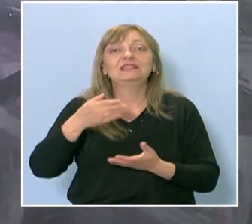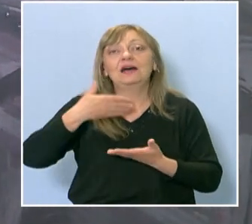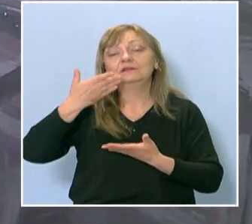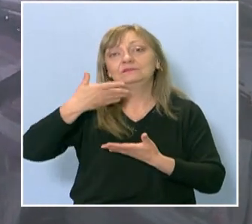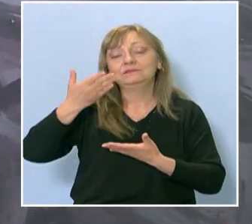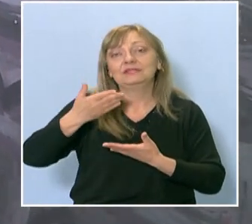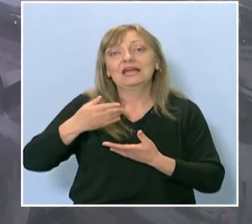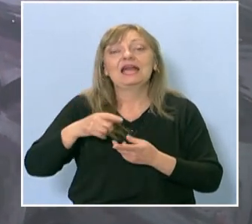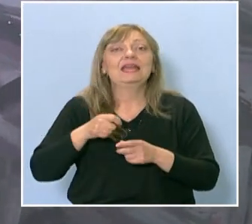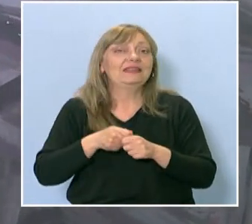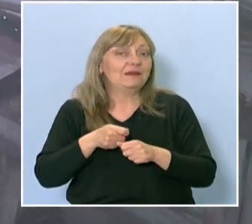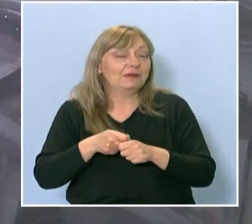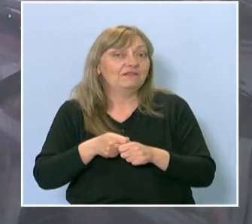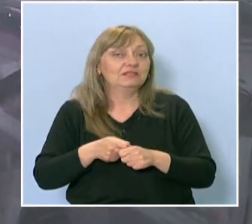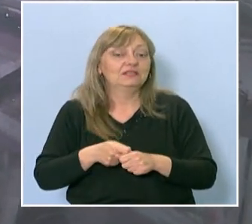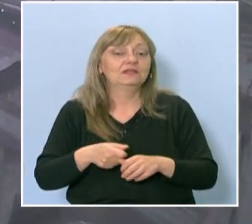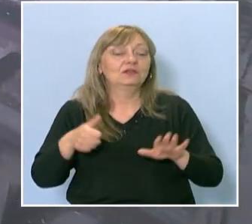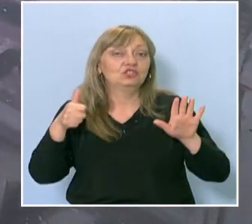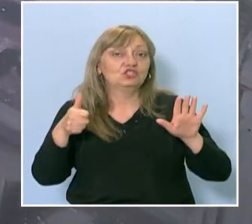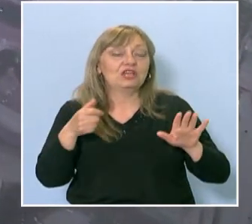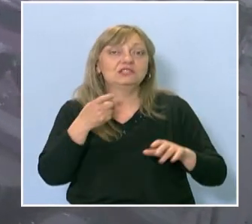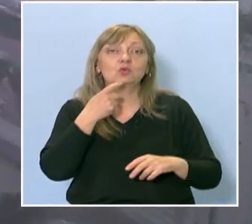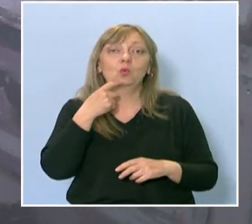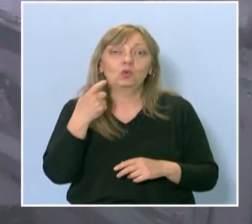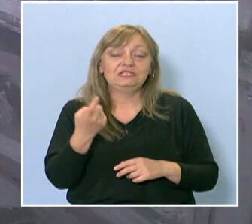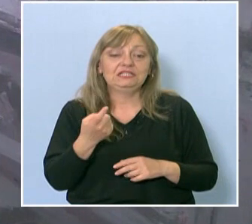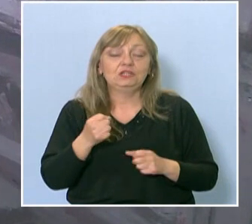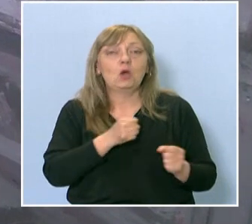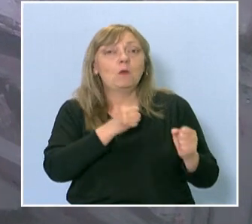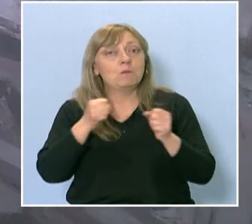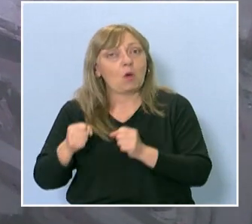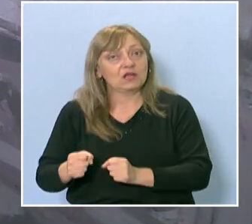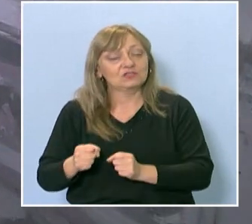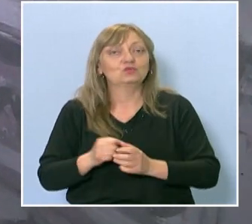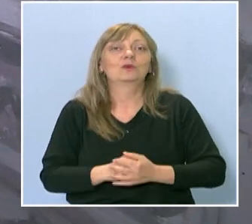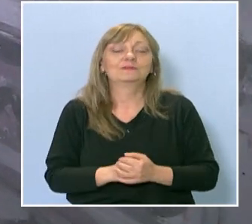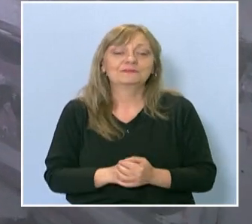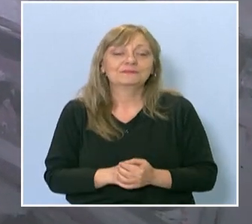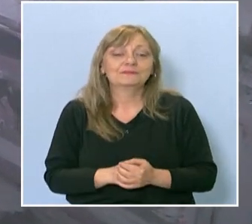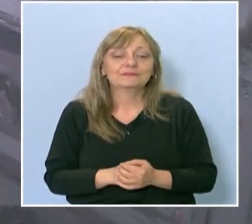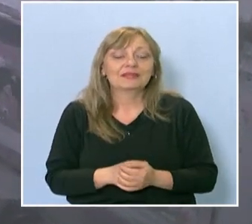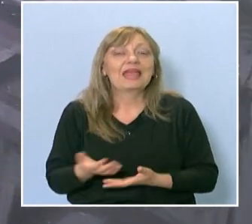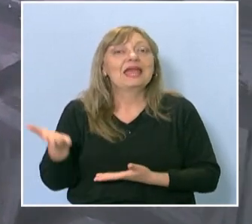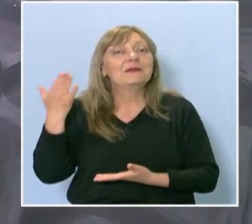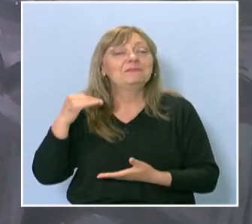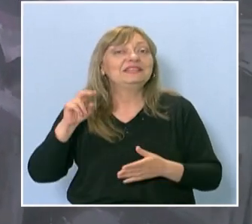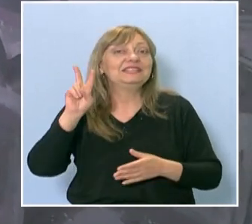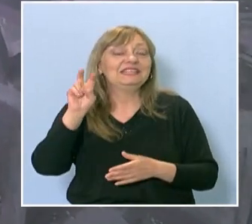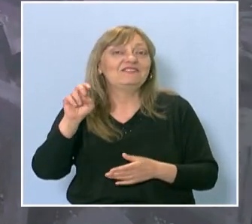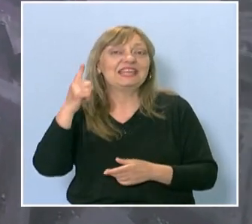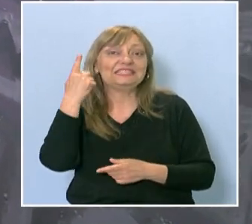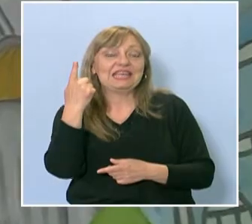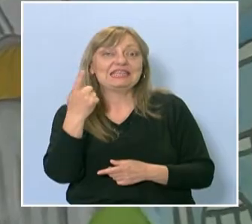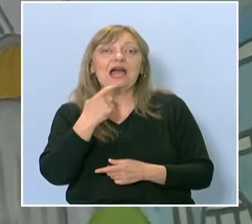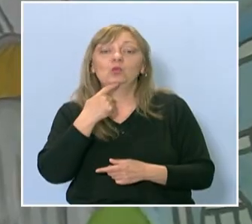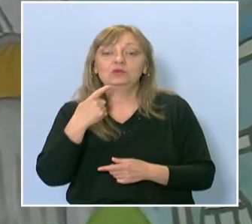е отслужена 6 години по-късно. А преди 21